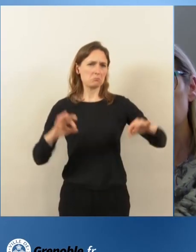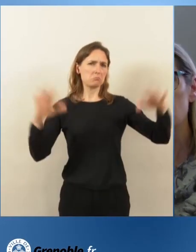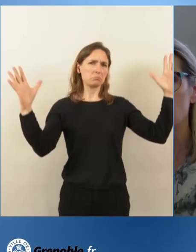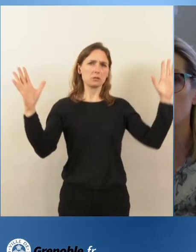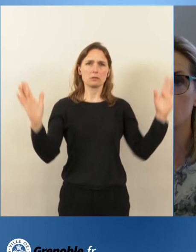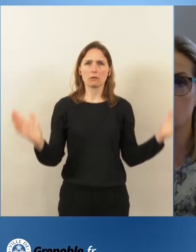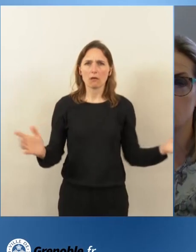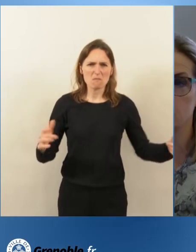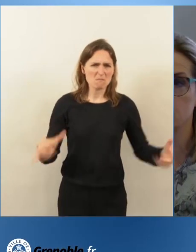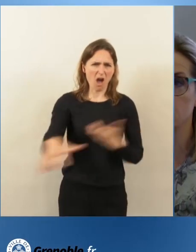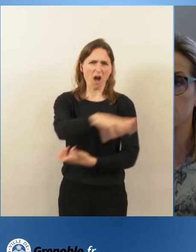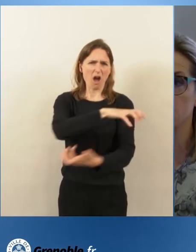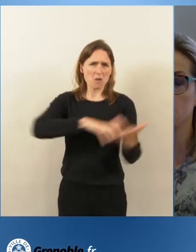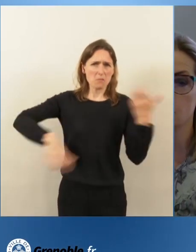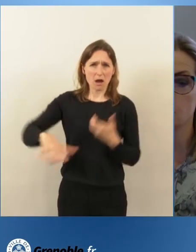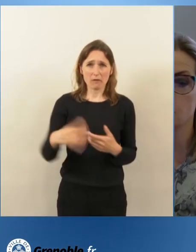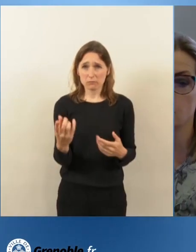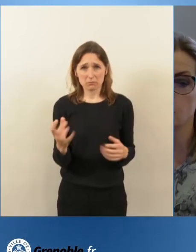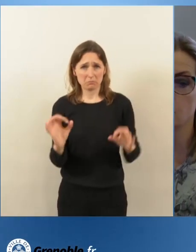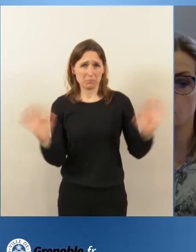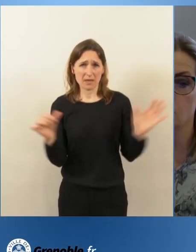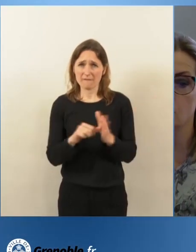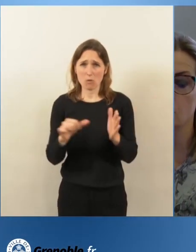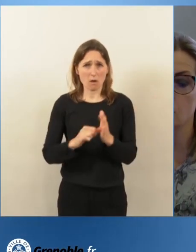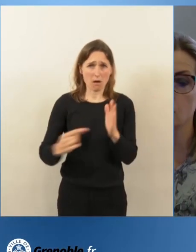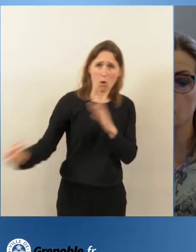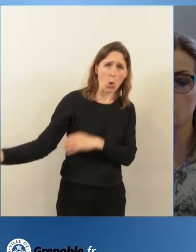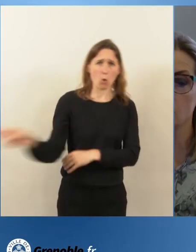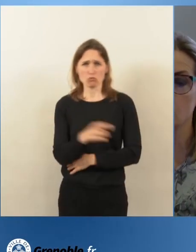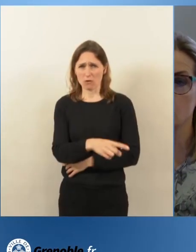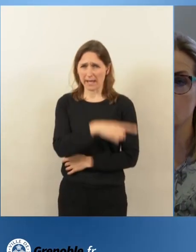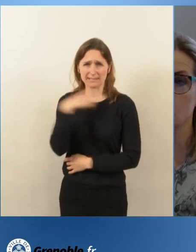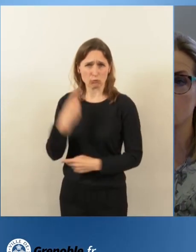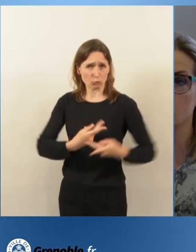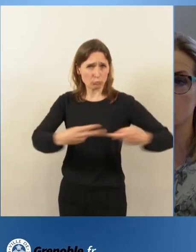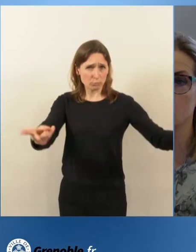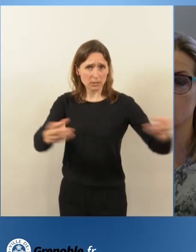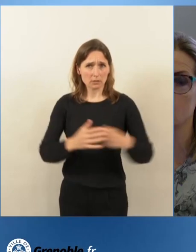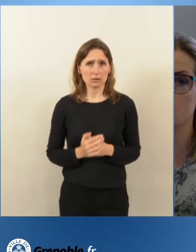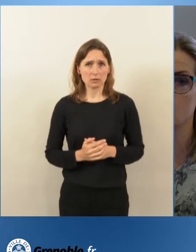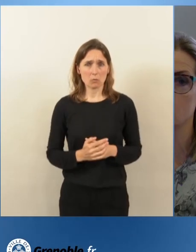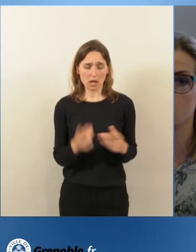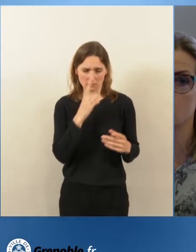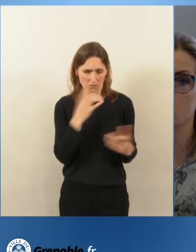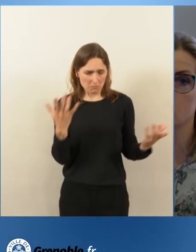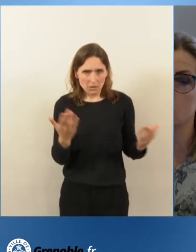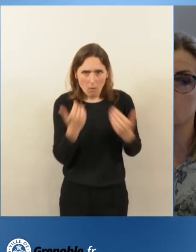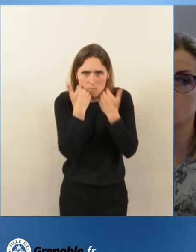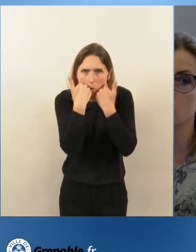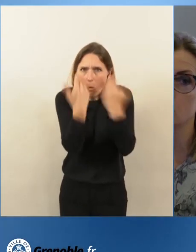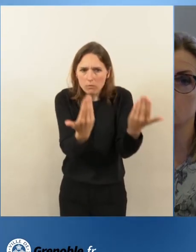rétabli les exécutions publiques parce que il y a quelque chose d'humiliant je dois le dire ici